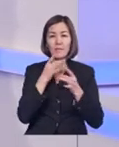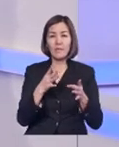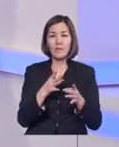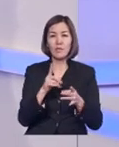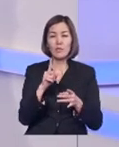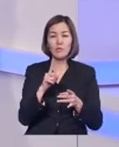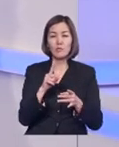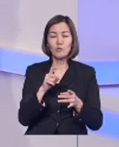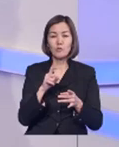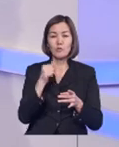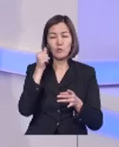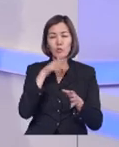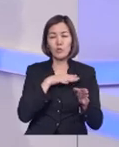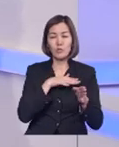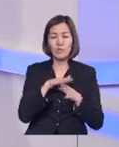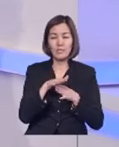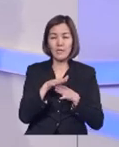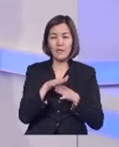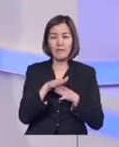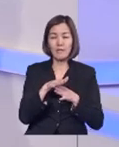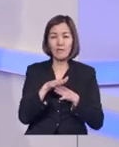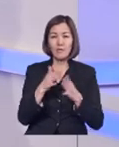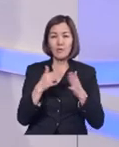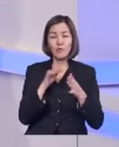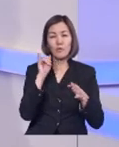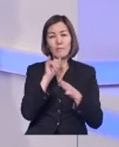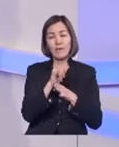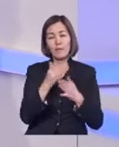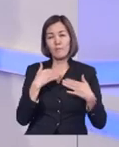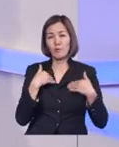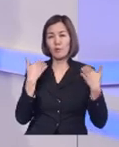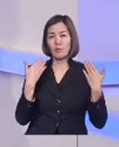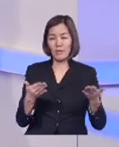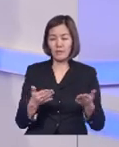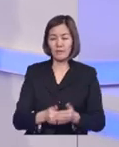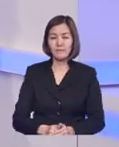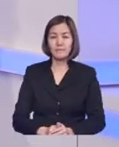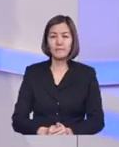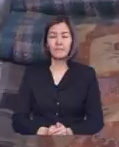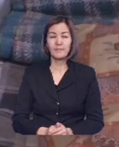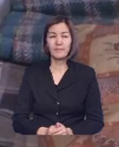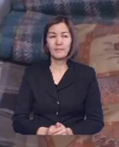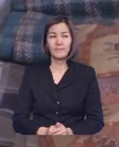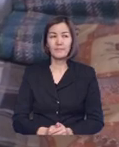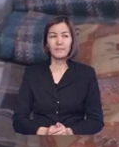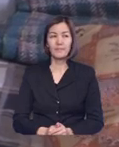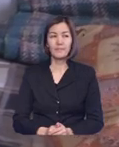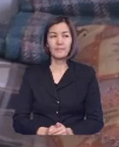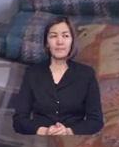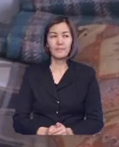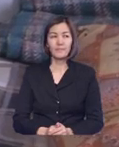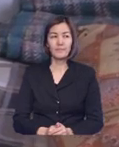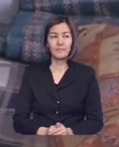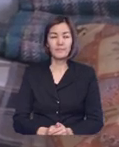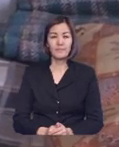тірі шежірелердің бірнешеуін арнайы барып құттықтап, әулеттеріне бақ береке тіледі. Шеше,